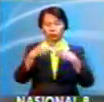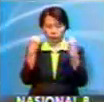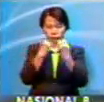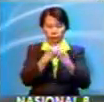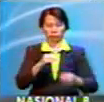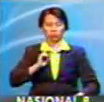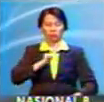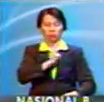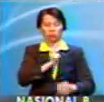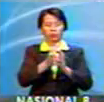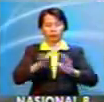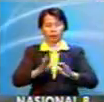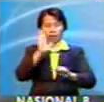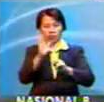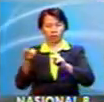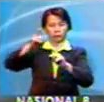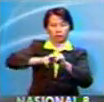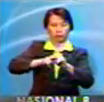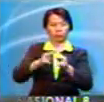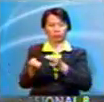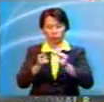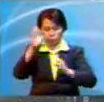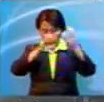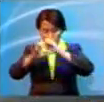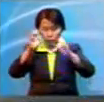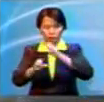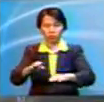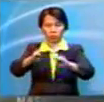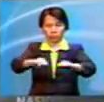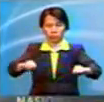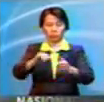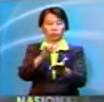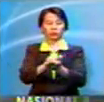anggota penyelamat akan ditambah dalam usaha mengesan mangsa.